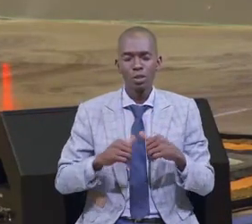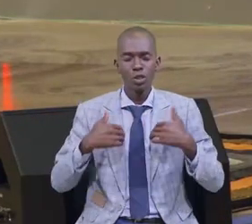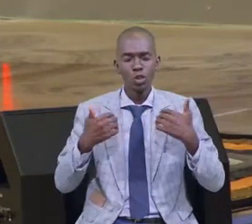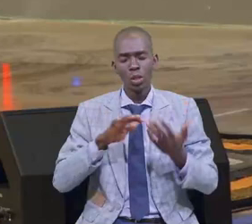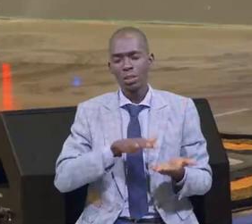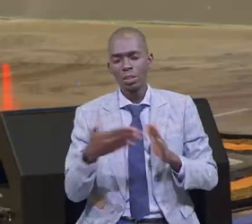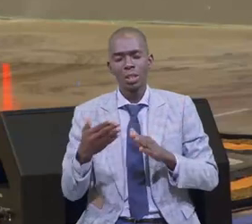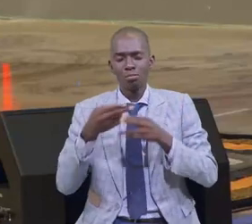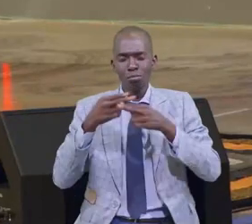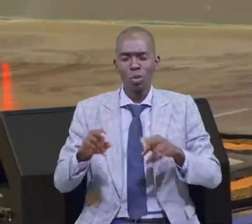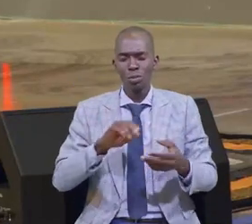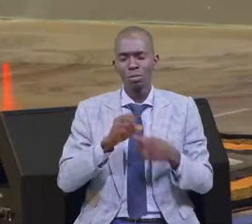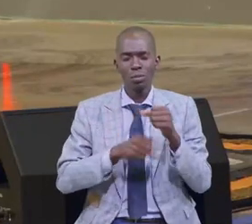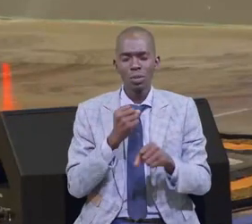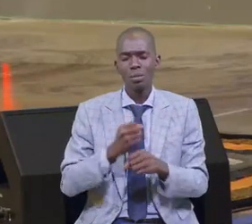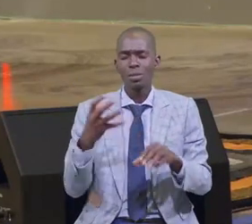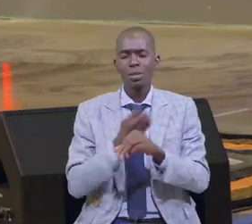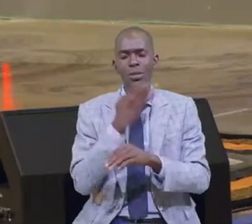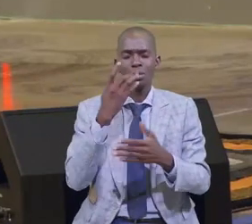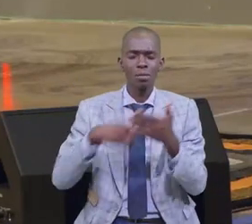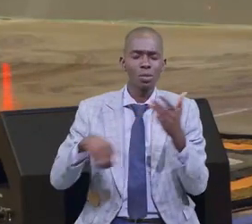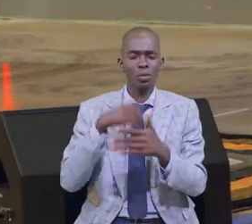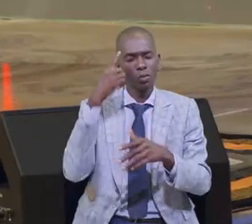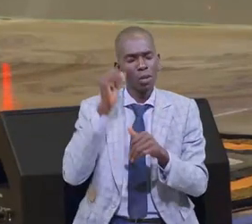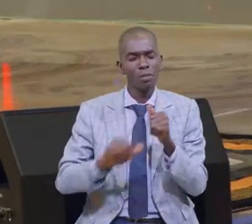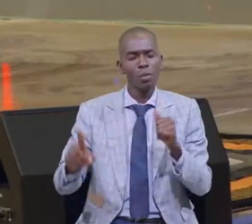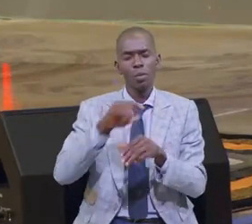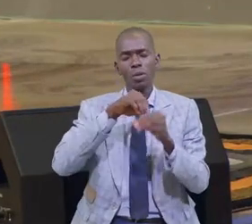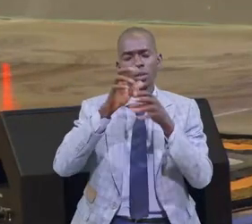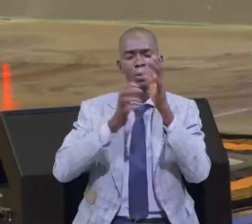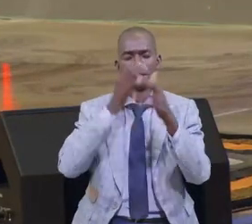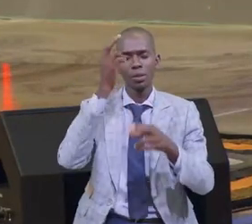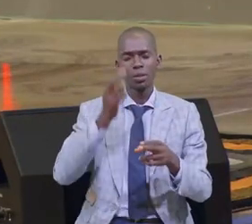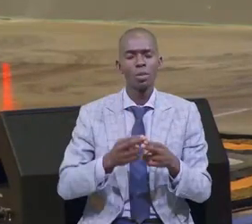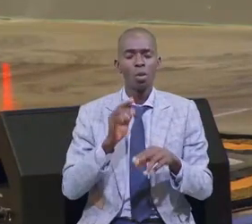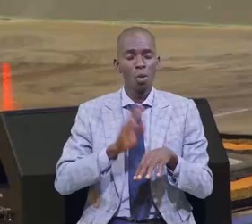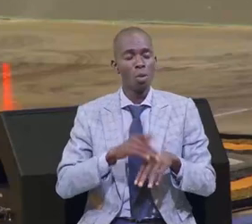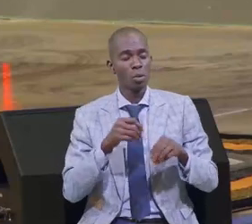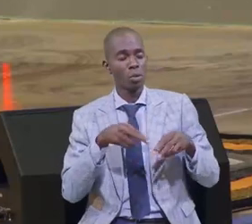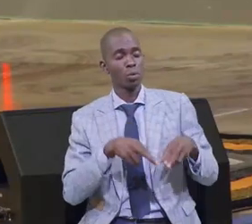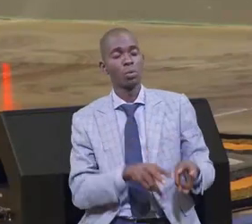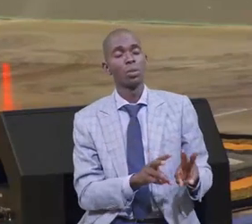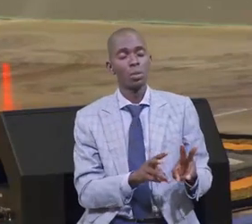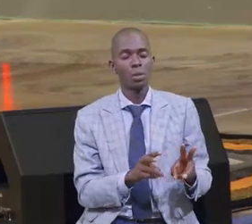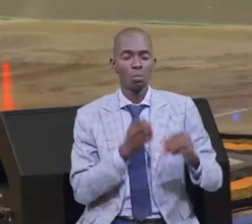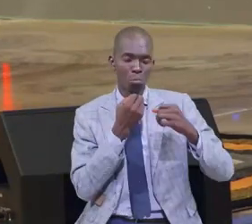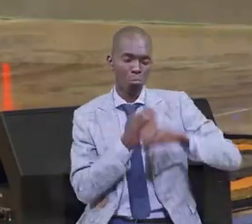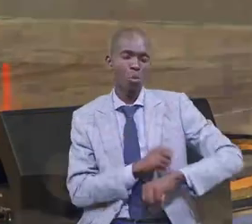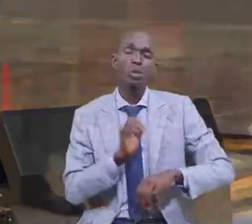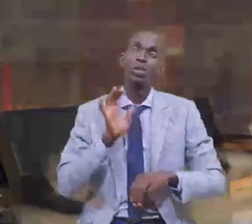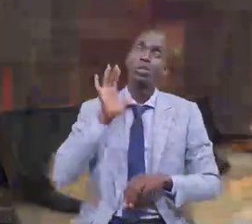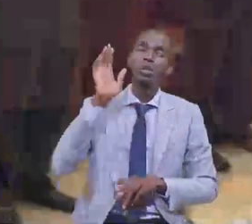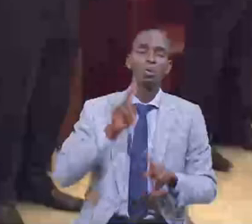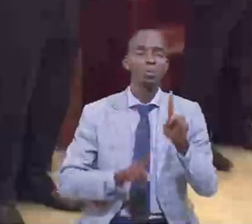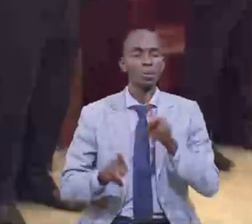prématurée soit annulée de toute vie au nom de Jésus-Christ. Sur la route, protège